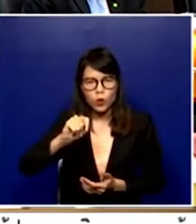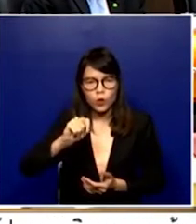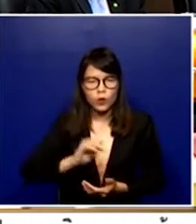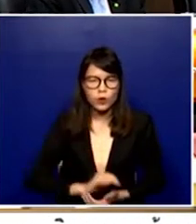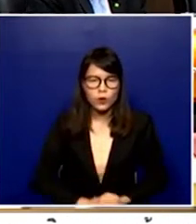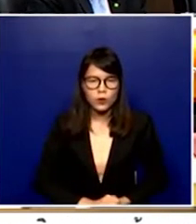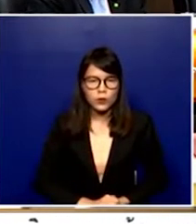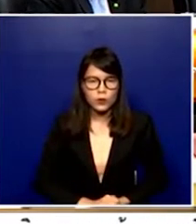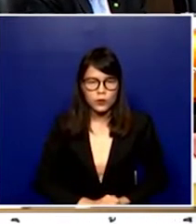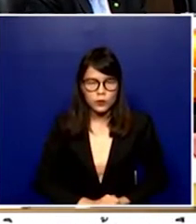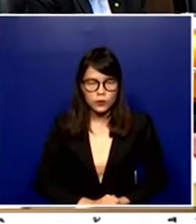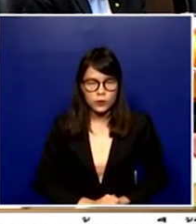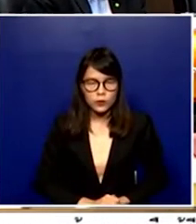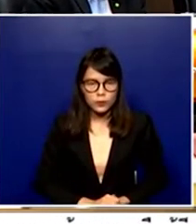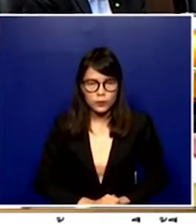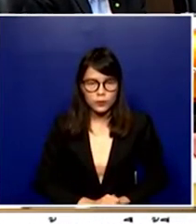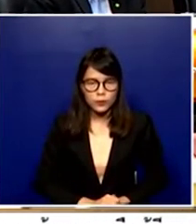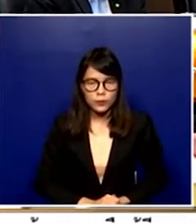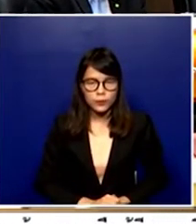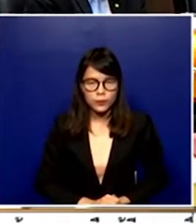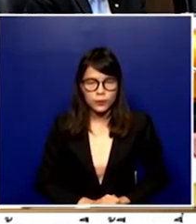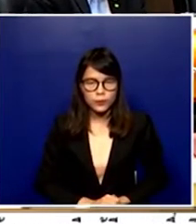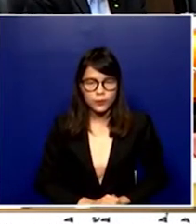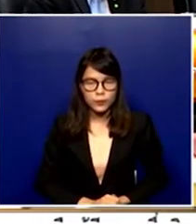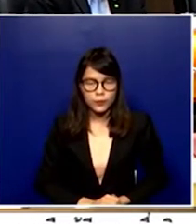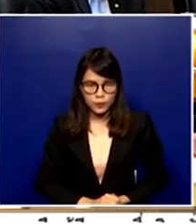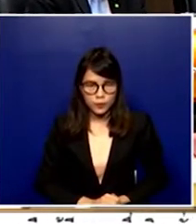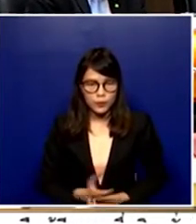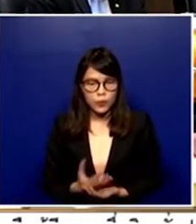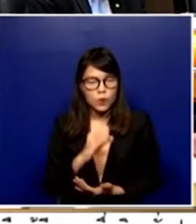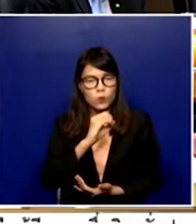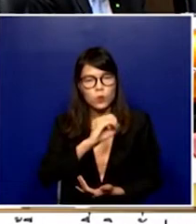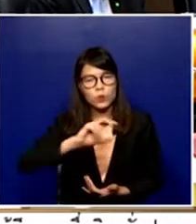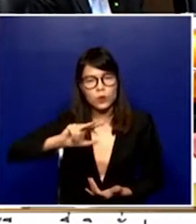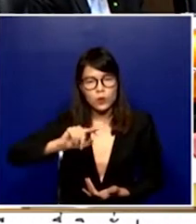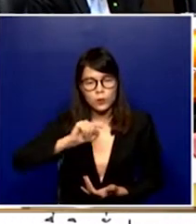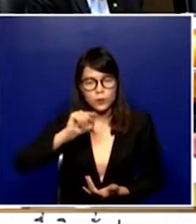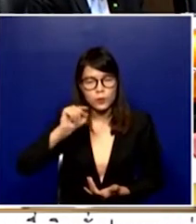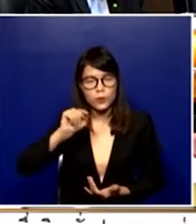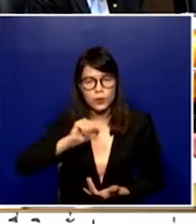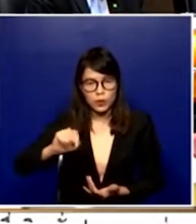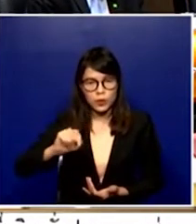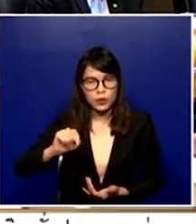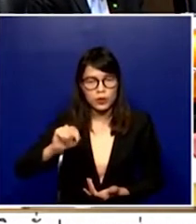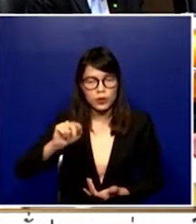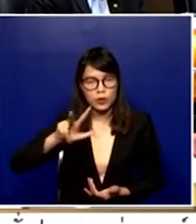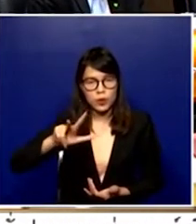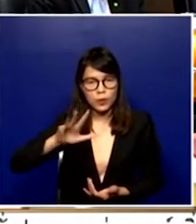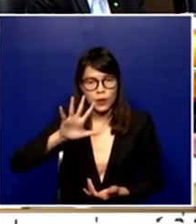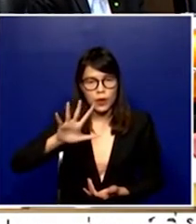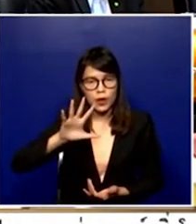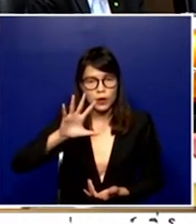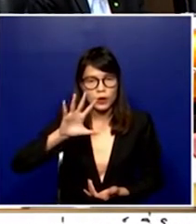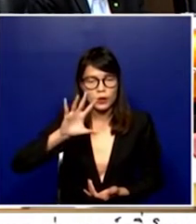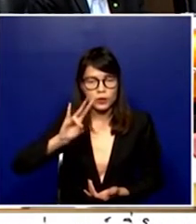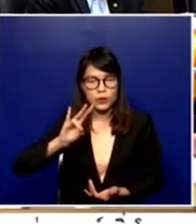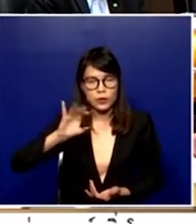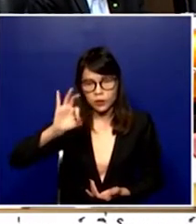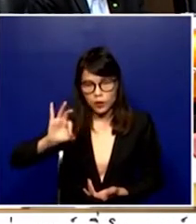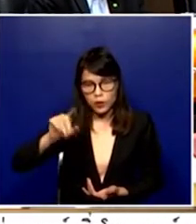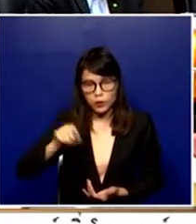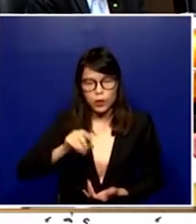รวมเป็น 2 คนในคดี หมายเลข 03-3-579-25